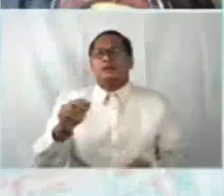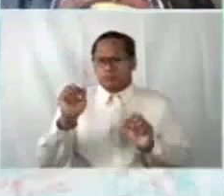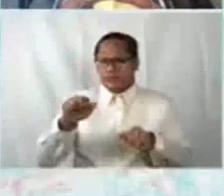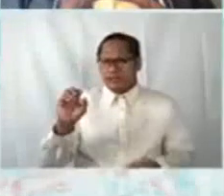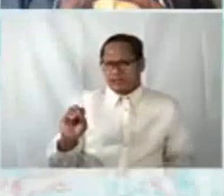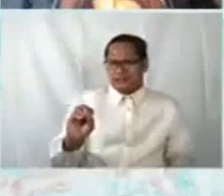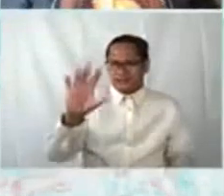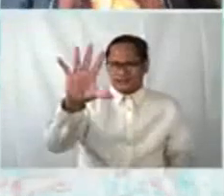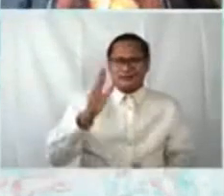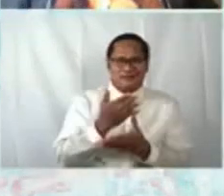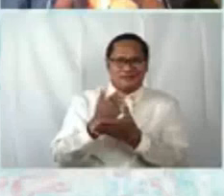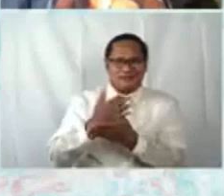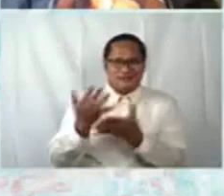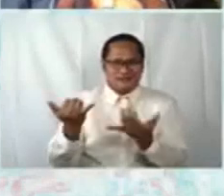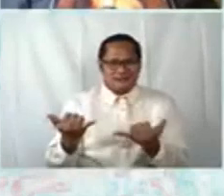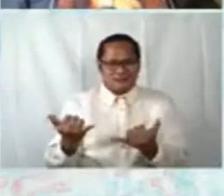screen.